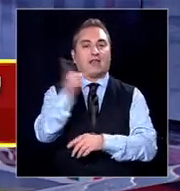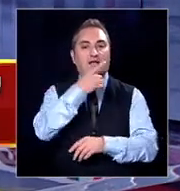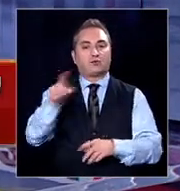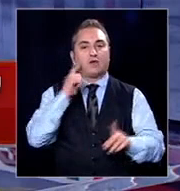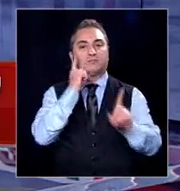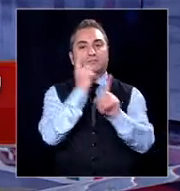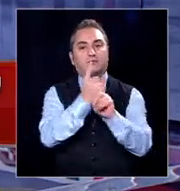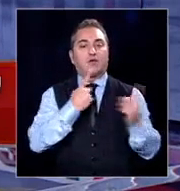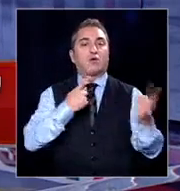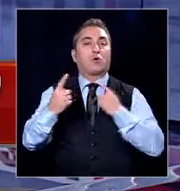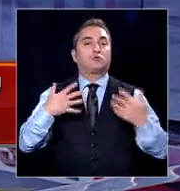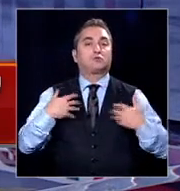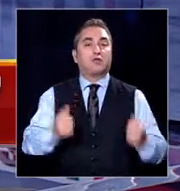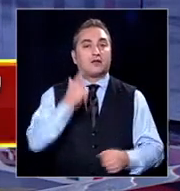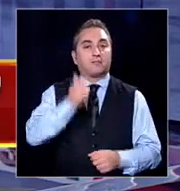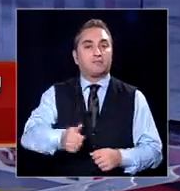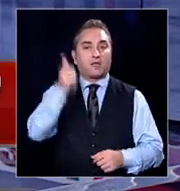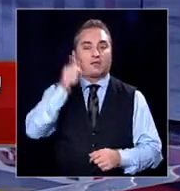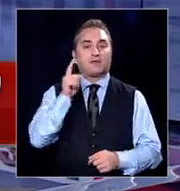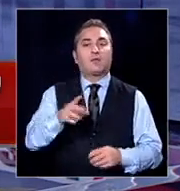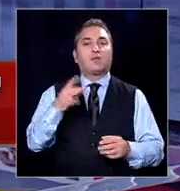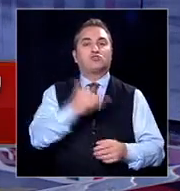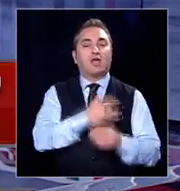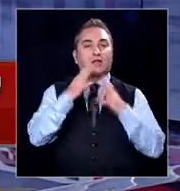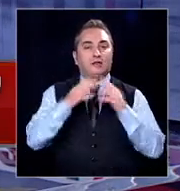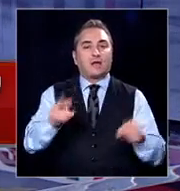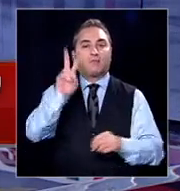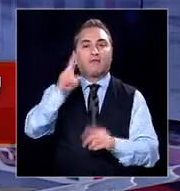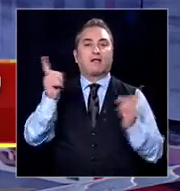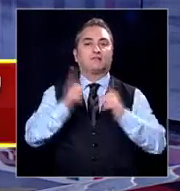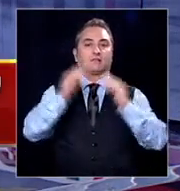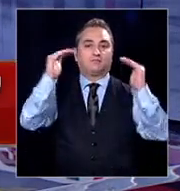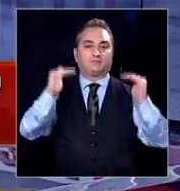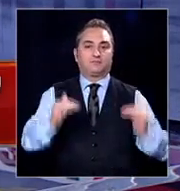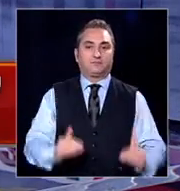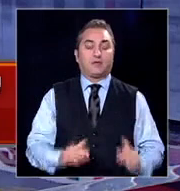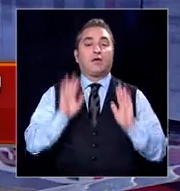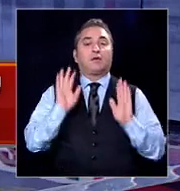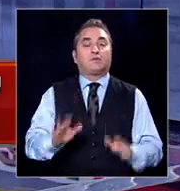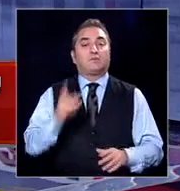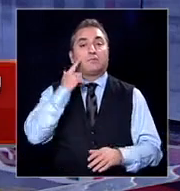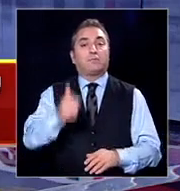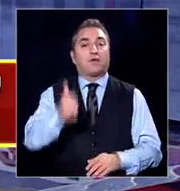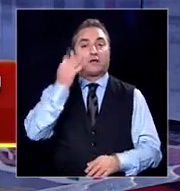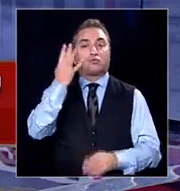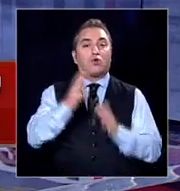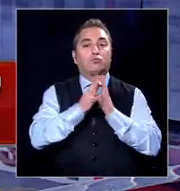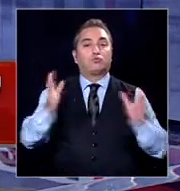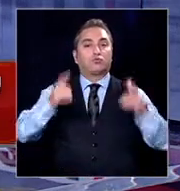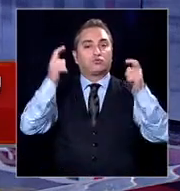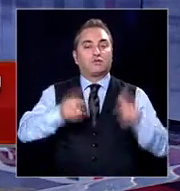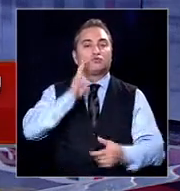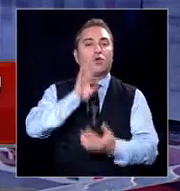Koronavirüs tablosunda vaka sayısı ve can kayıplarındaki düşüş sürerken Bakan Koca 4 büyük şehirdeki son durumu